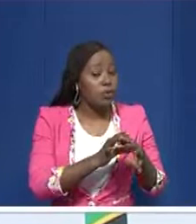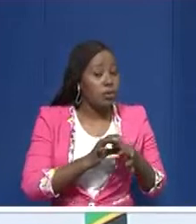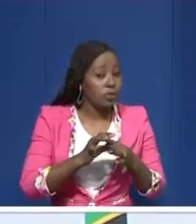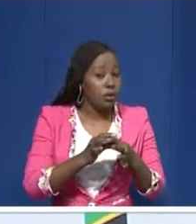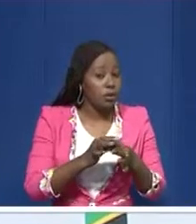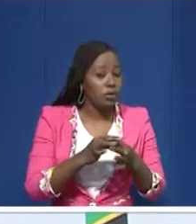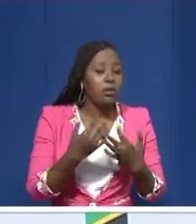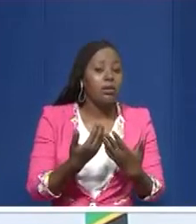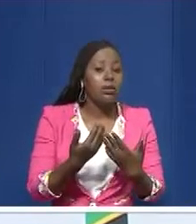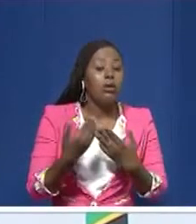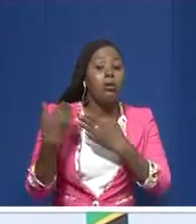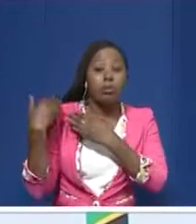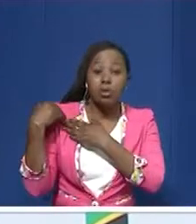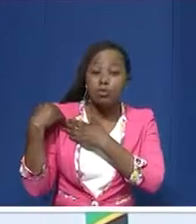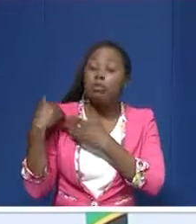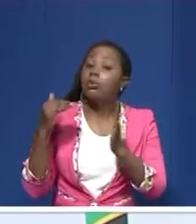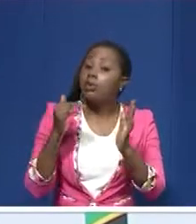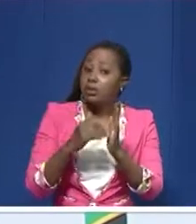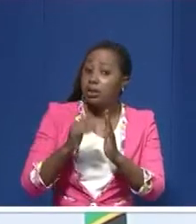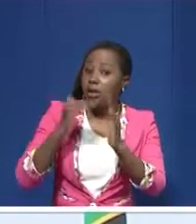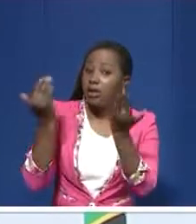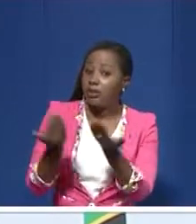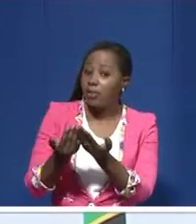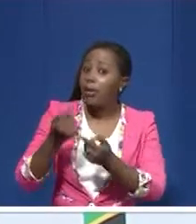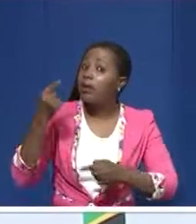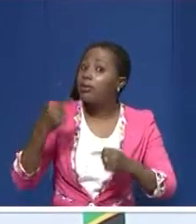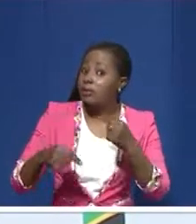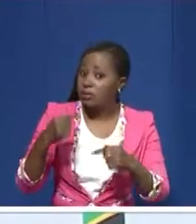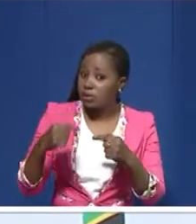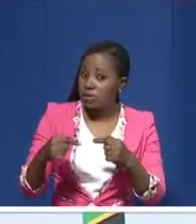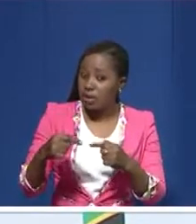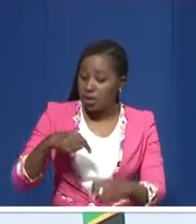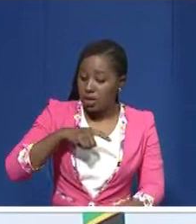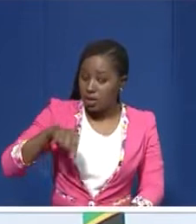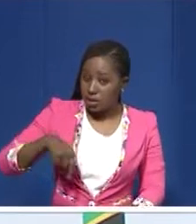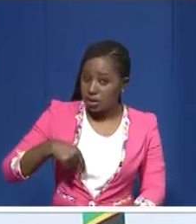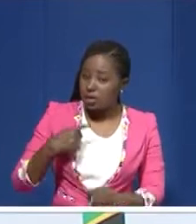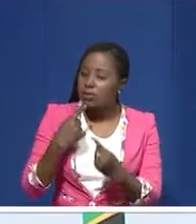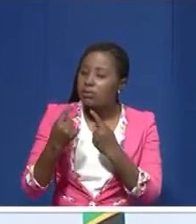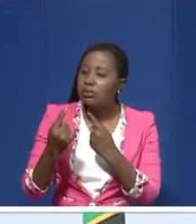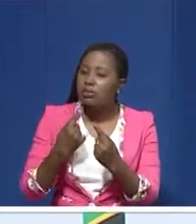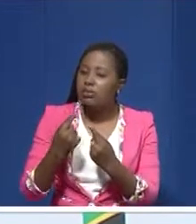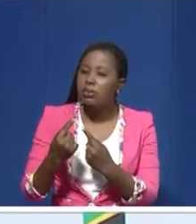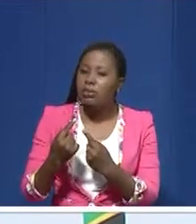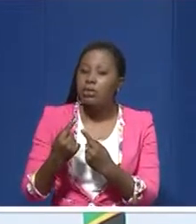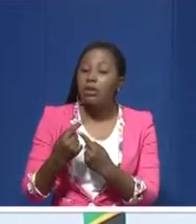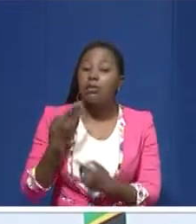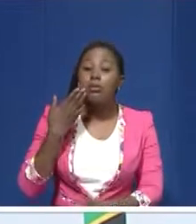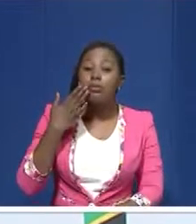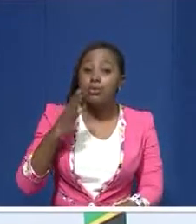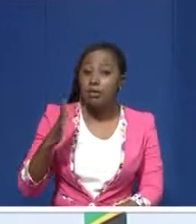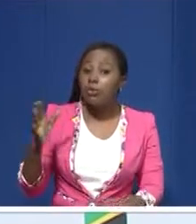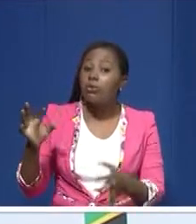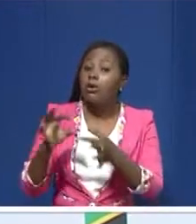ushirikiano kwa mujibu wa sheria ya vyama vya siasa. Sisi tunazungumzia umuhimu